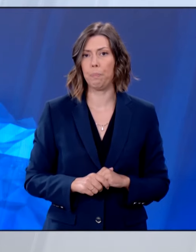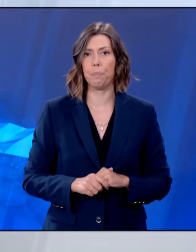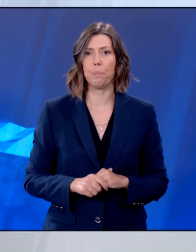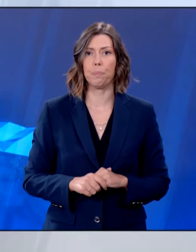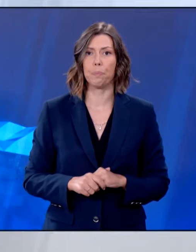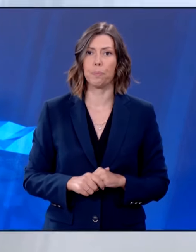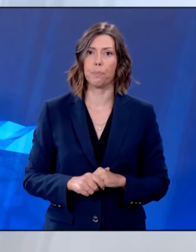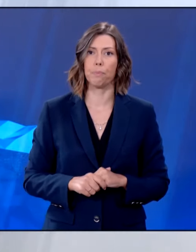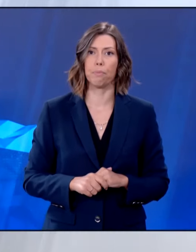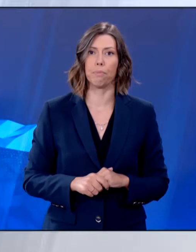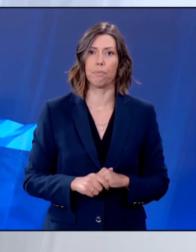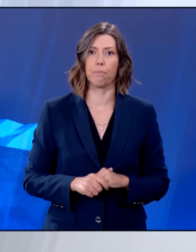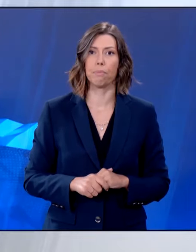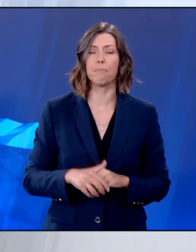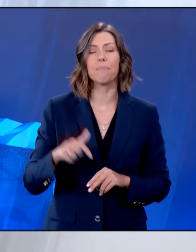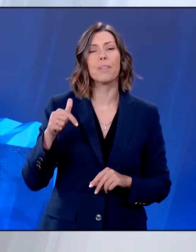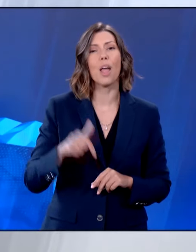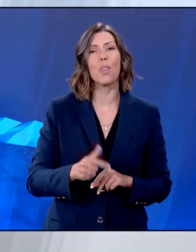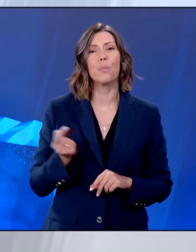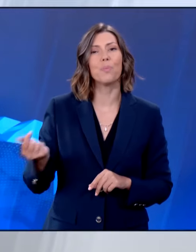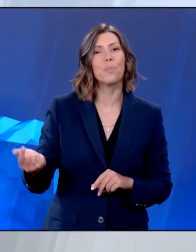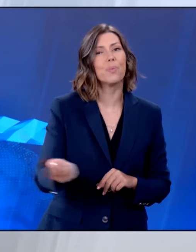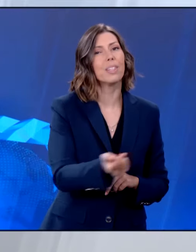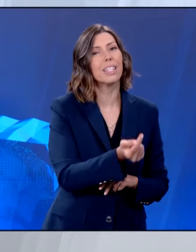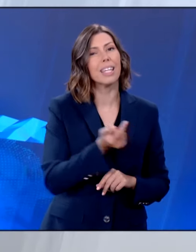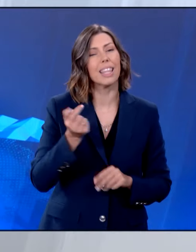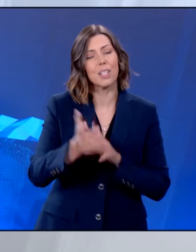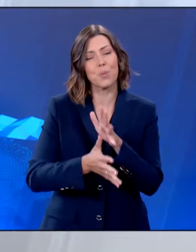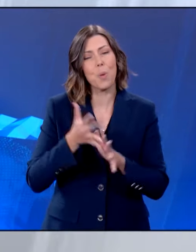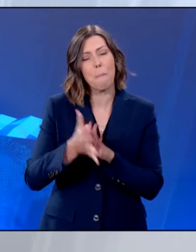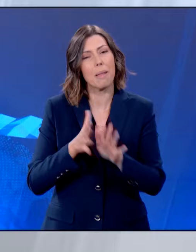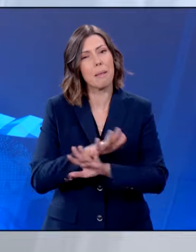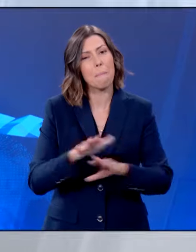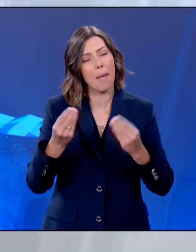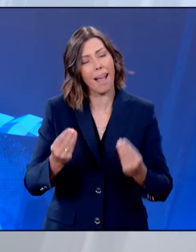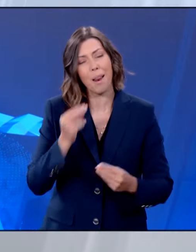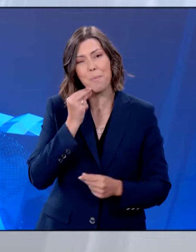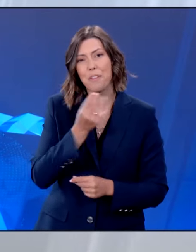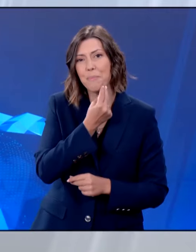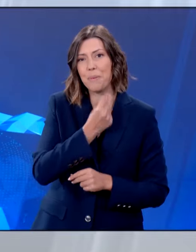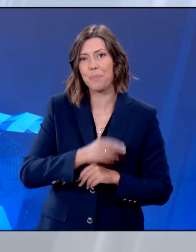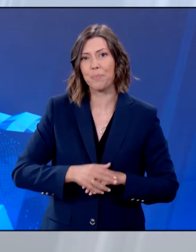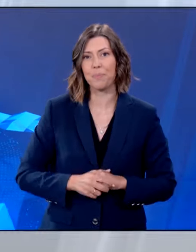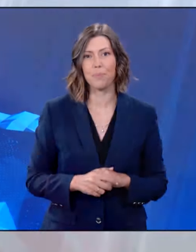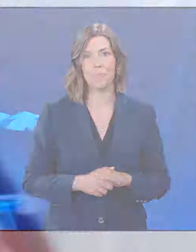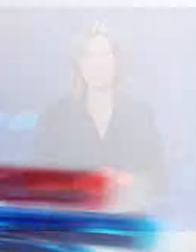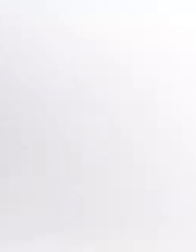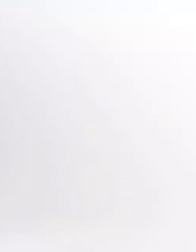Ήταν οι σημαντικότερες ειδήσεις μέχρι αυτή την ώρα. Καλό σας απόγευμα.